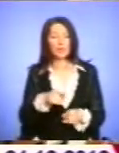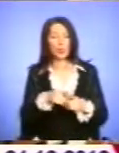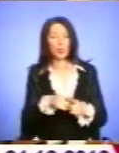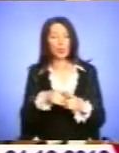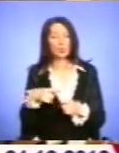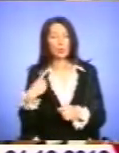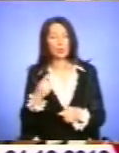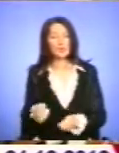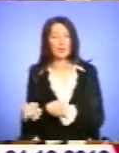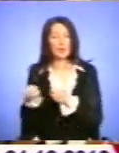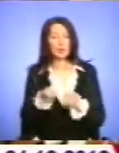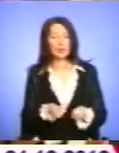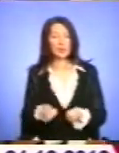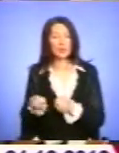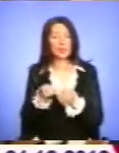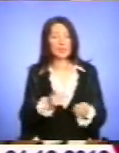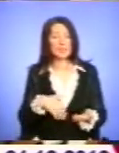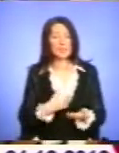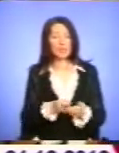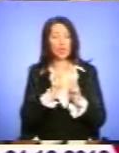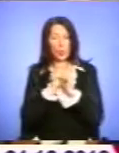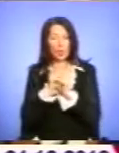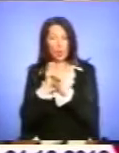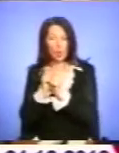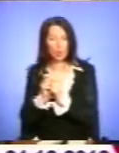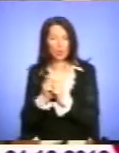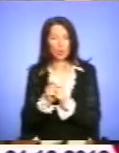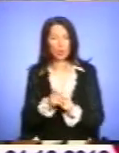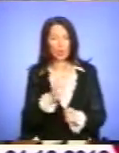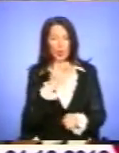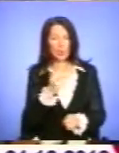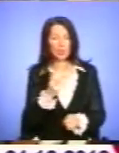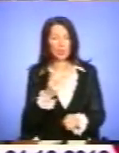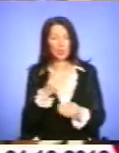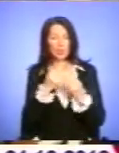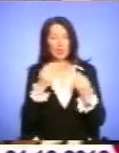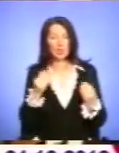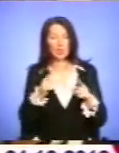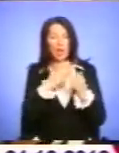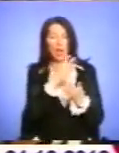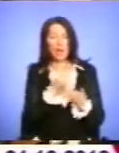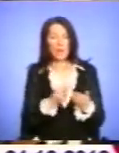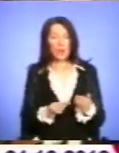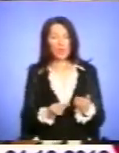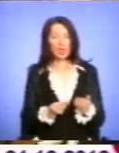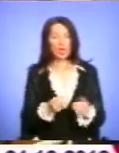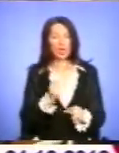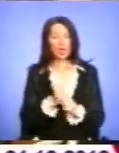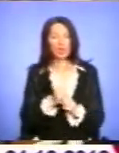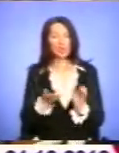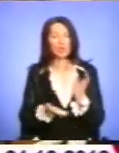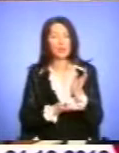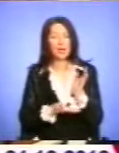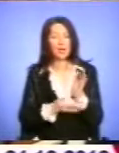звозили, зносили свої подаруночки. Ви бачите їх на стенді, і малюнки, і робота з дерева.